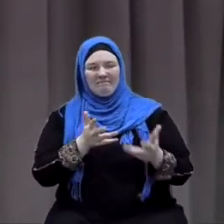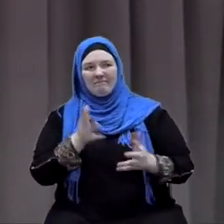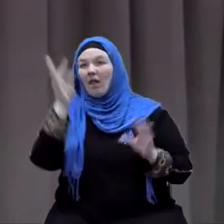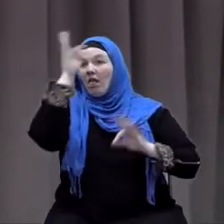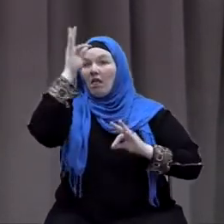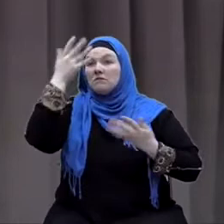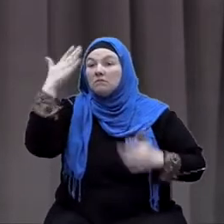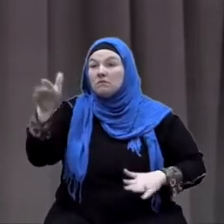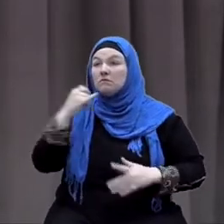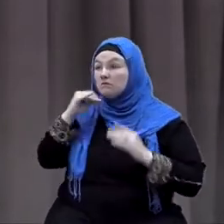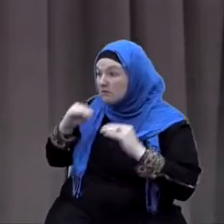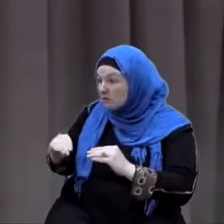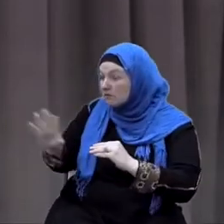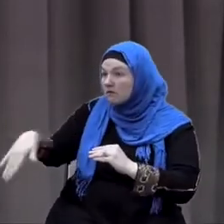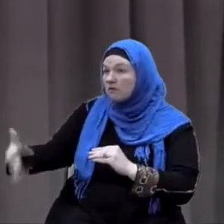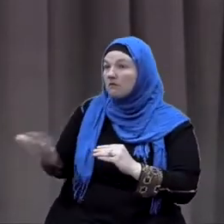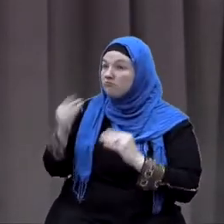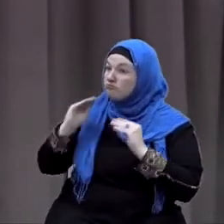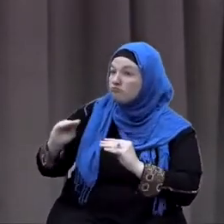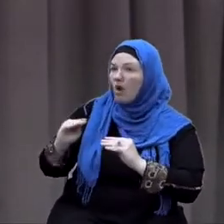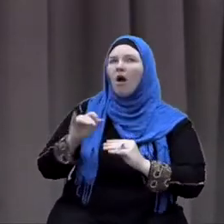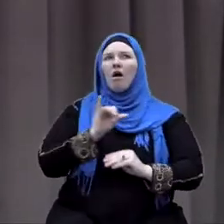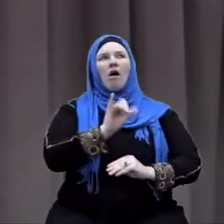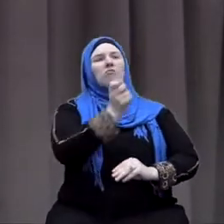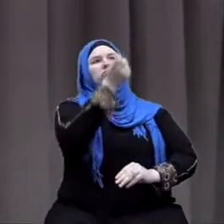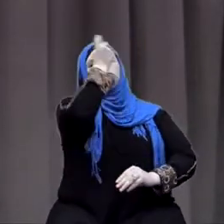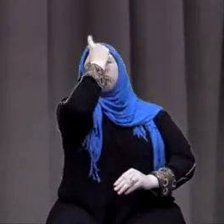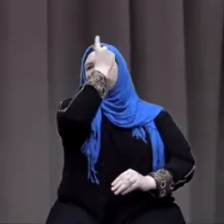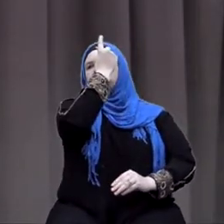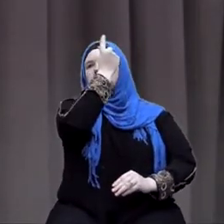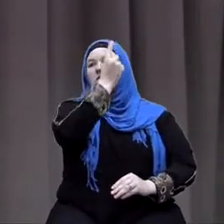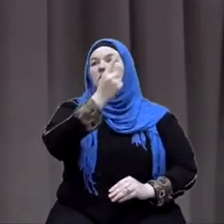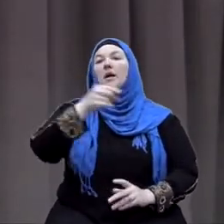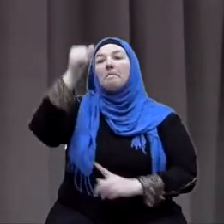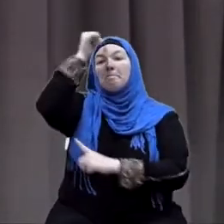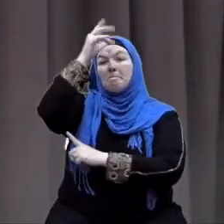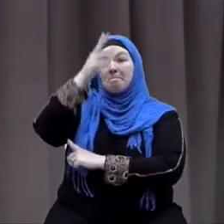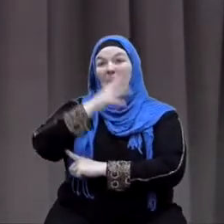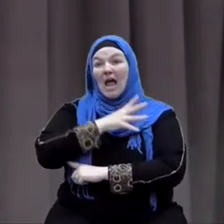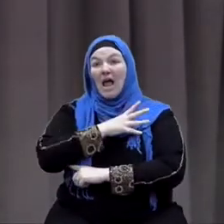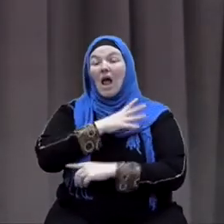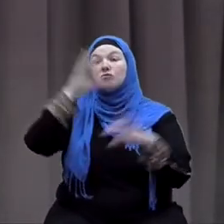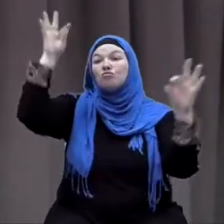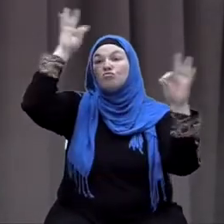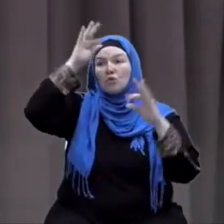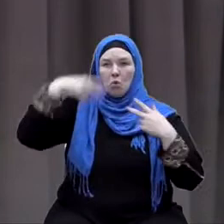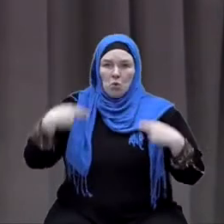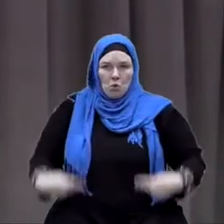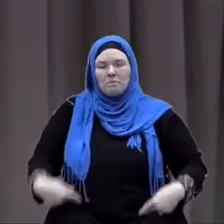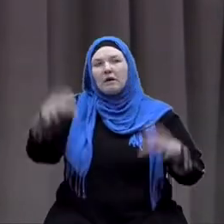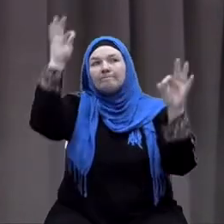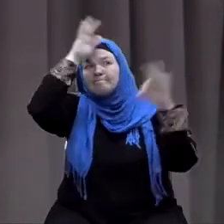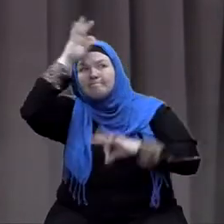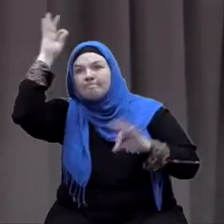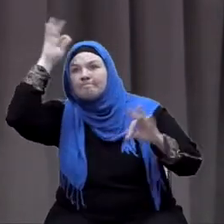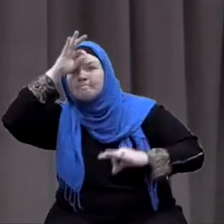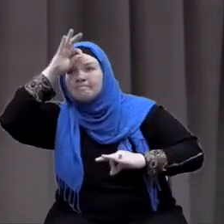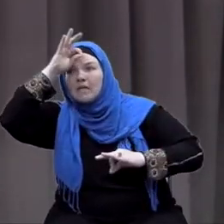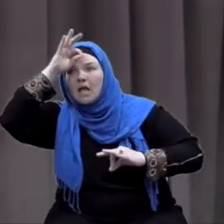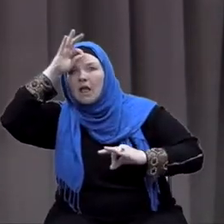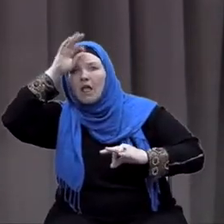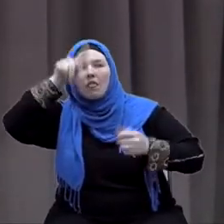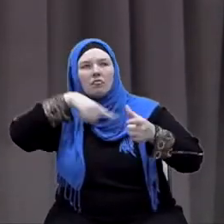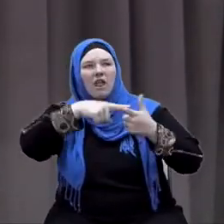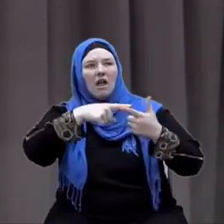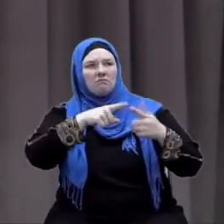يَجْهَلْ. Man takes for enemy things that he doesn't know about. And there is a lot of misinformation